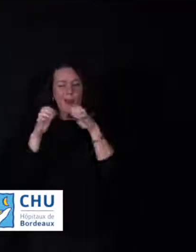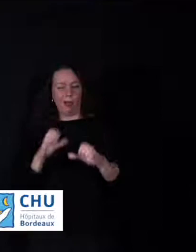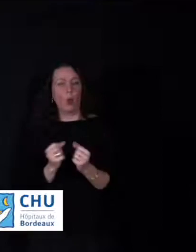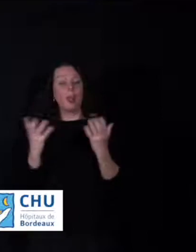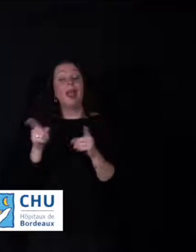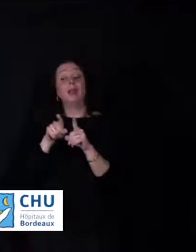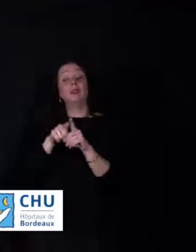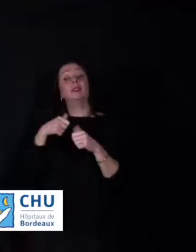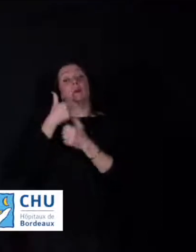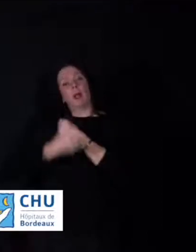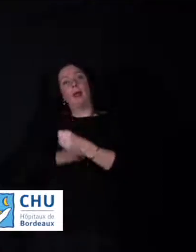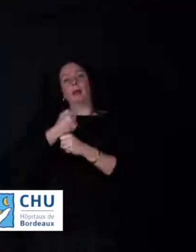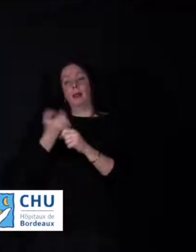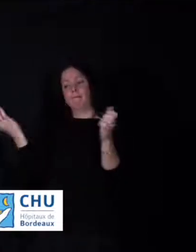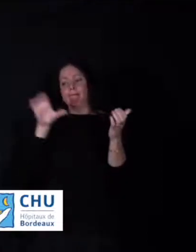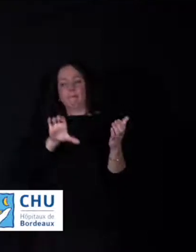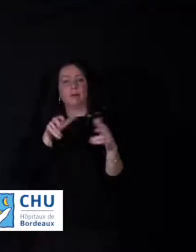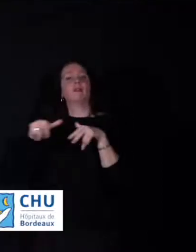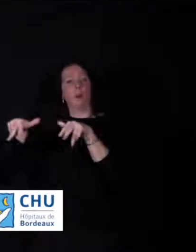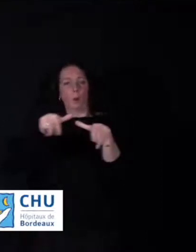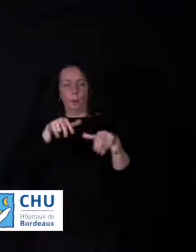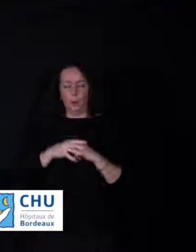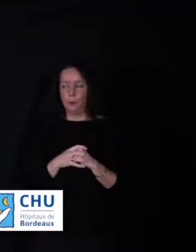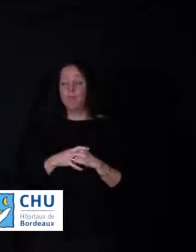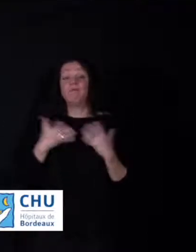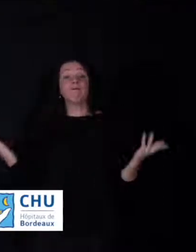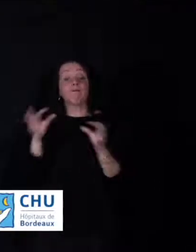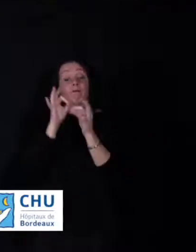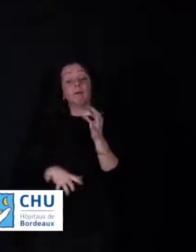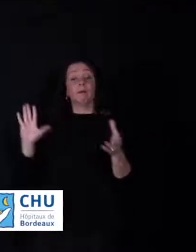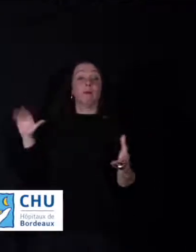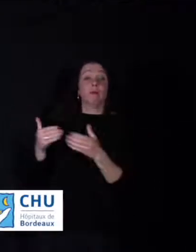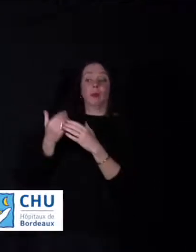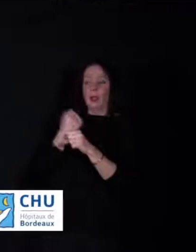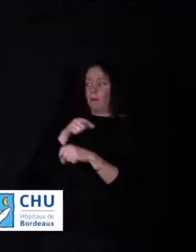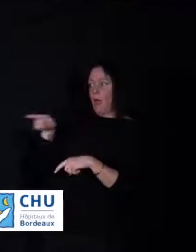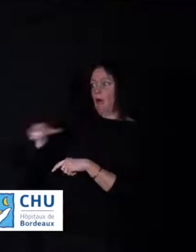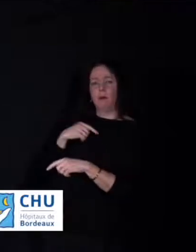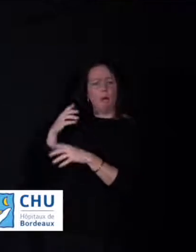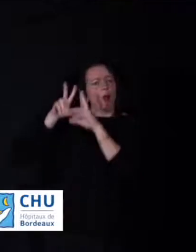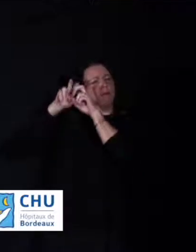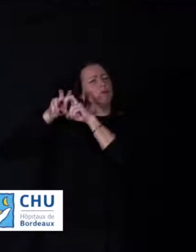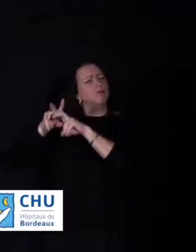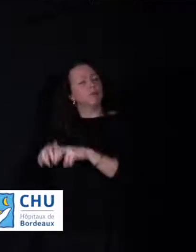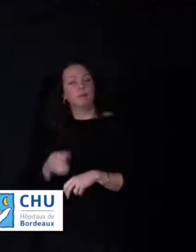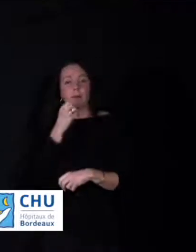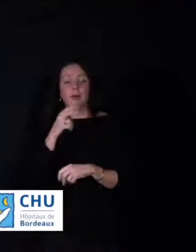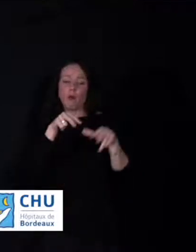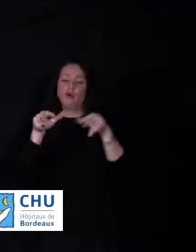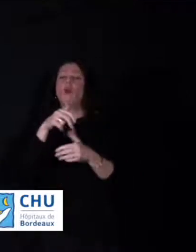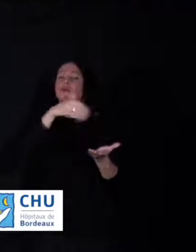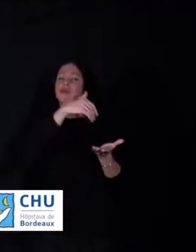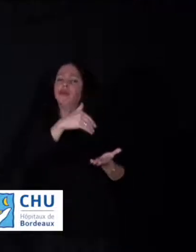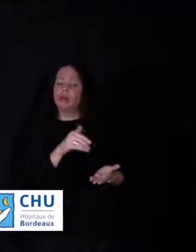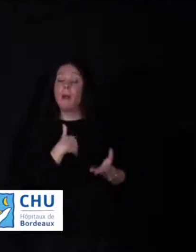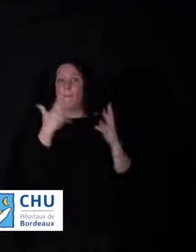de la vidéo sur YouTube. Je trouve ce travail intéressant parce que finalement, on voit qu'après exclusion de certaines vidéos, on a